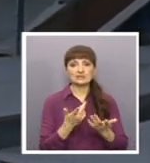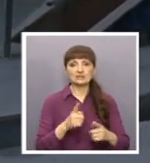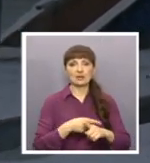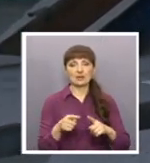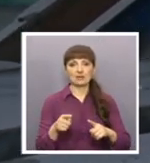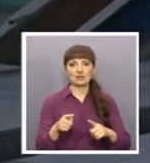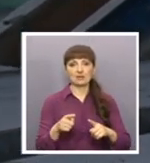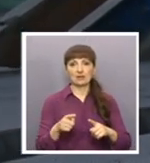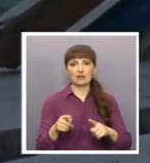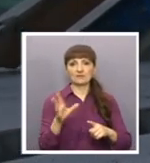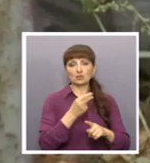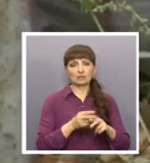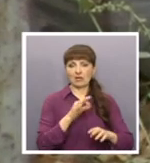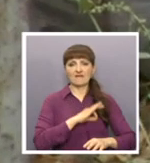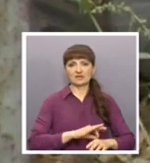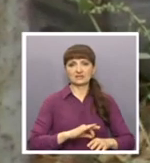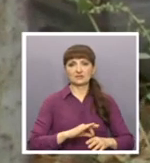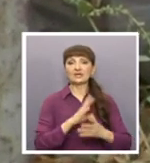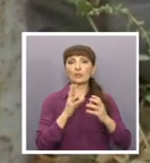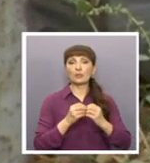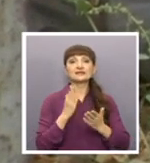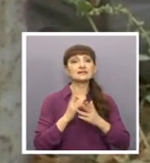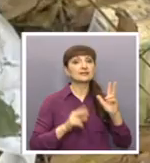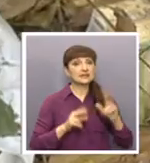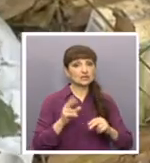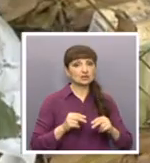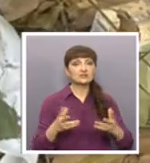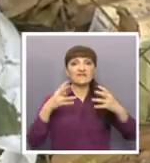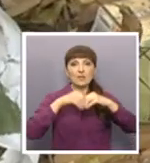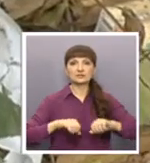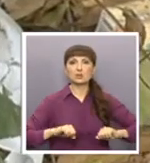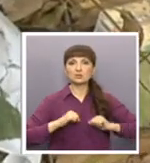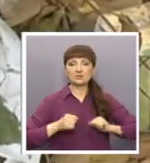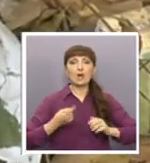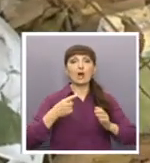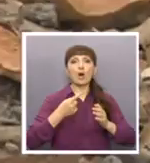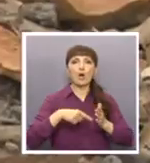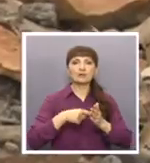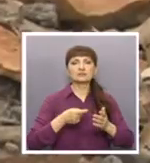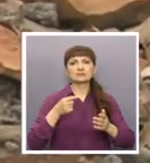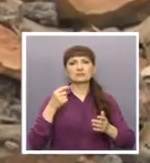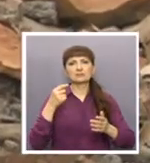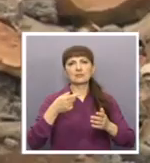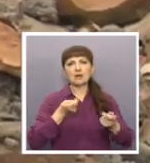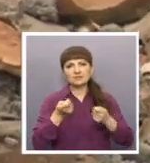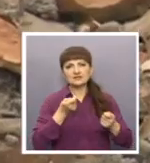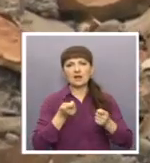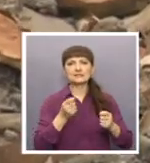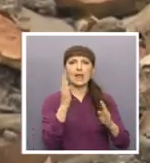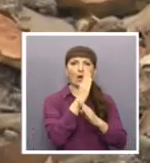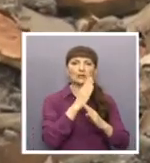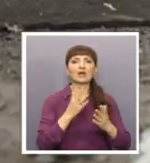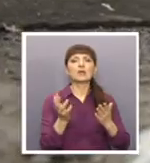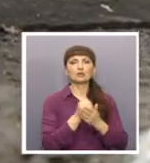подтащить. Но это все это очень эффективно. Таким образом, есть надежда, что совместными усилиями горадминистрация и экологи найдут решение